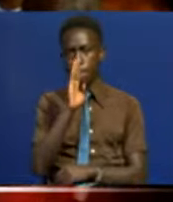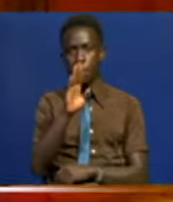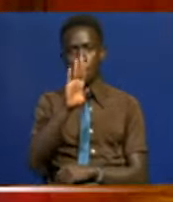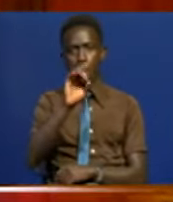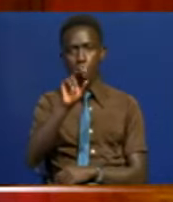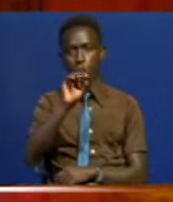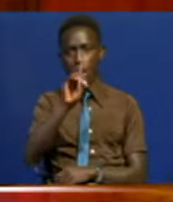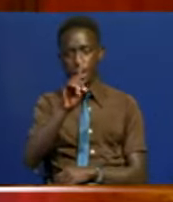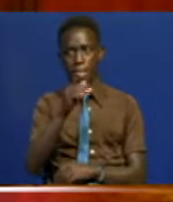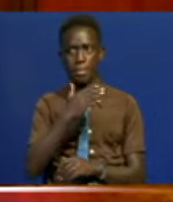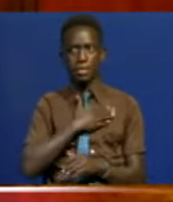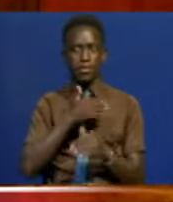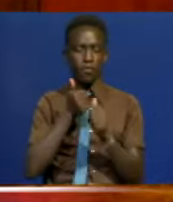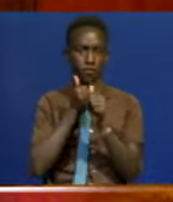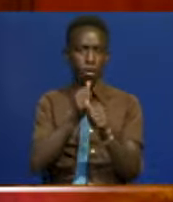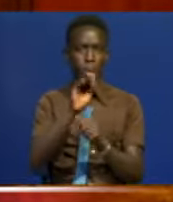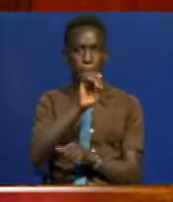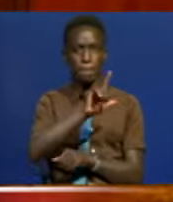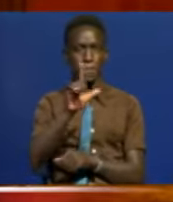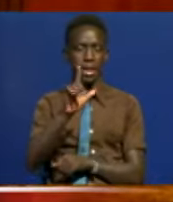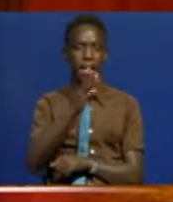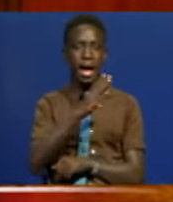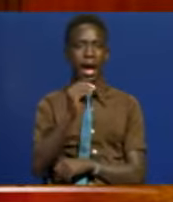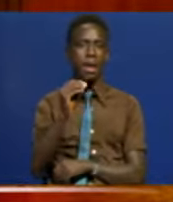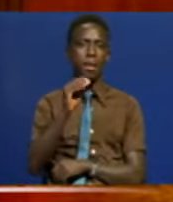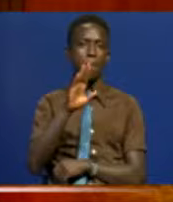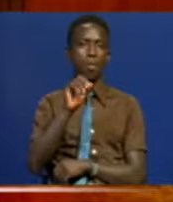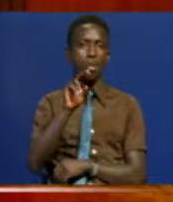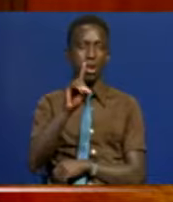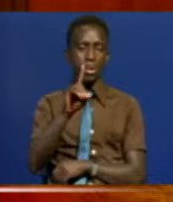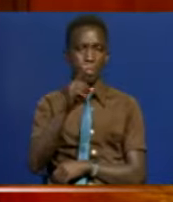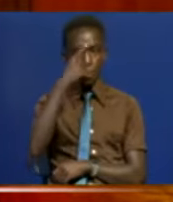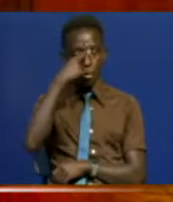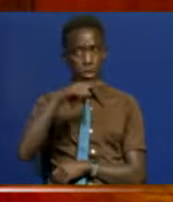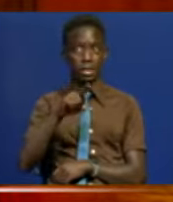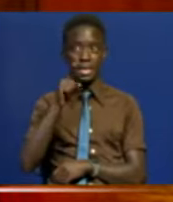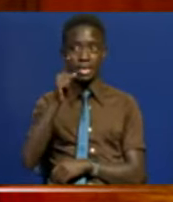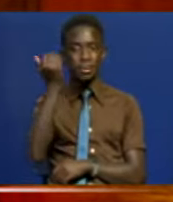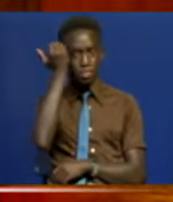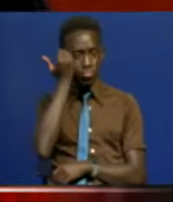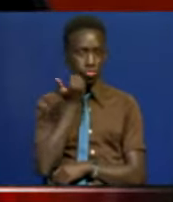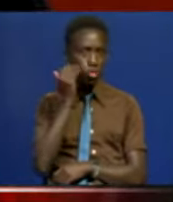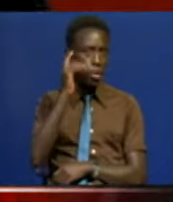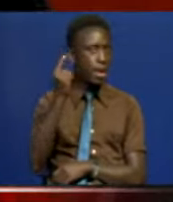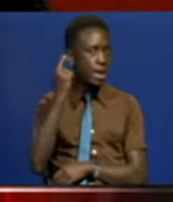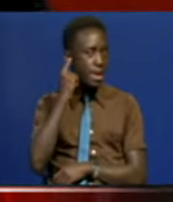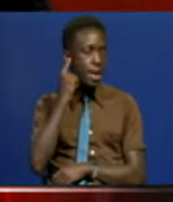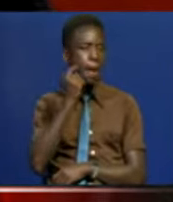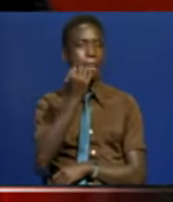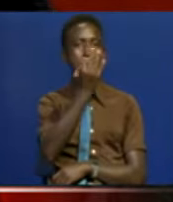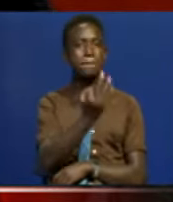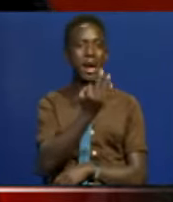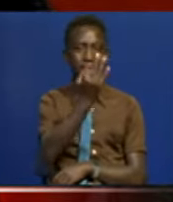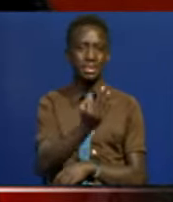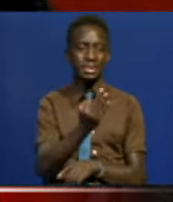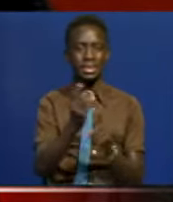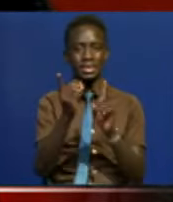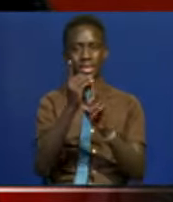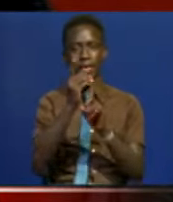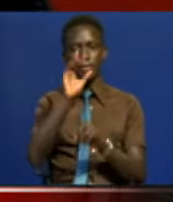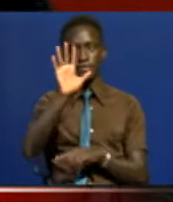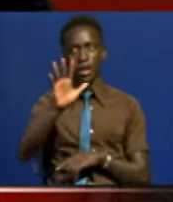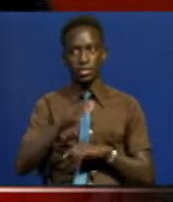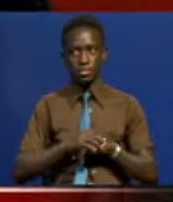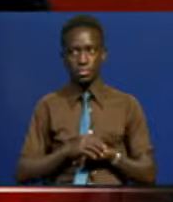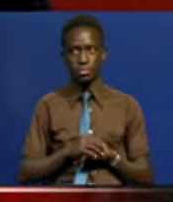policy. Matayarisho ya kesi yamepangiwa kufanywa mnamo Machi 5 mwaka huu. The accused may be released on bond